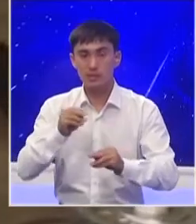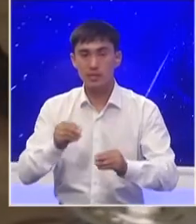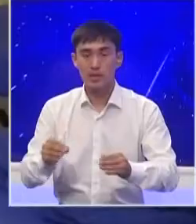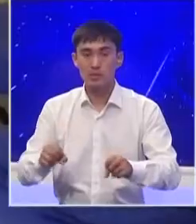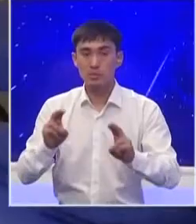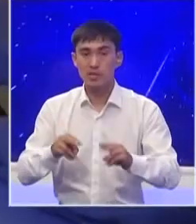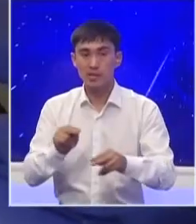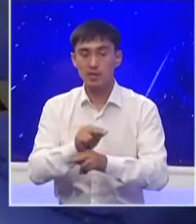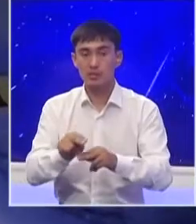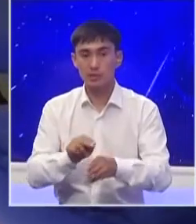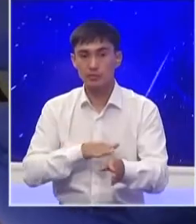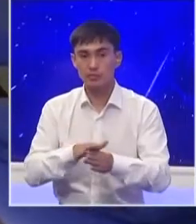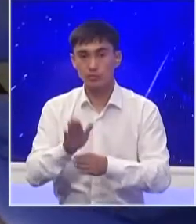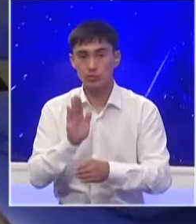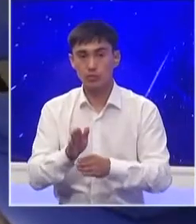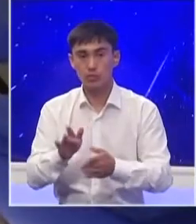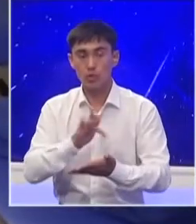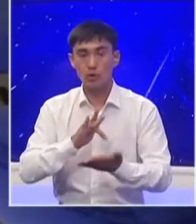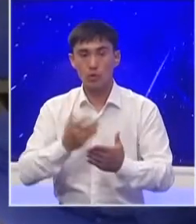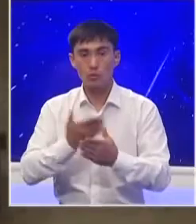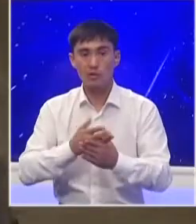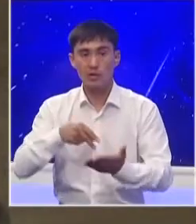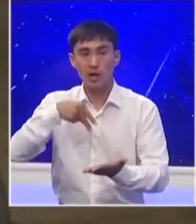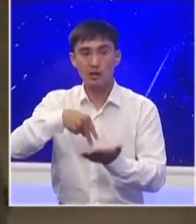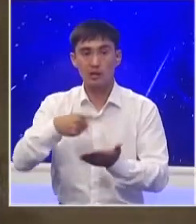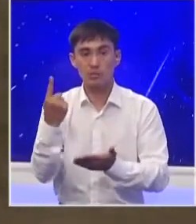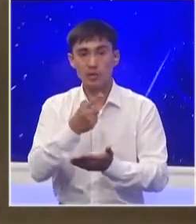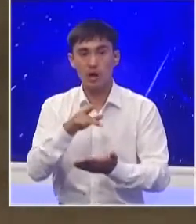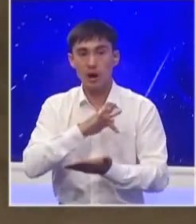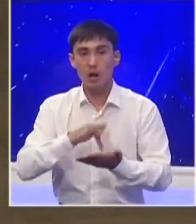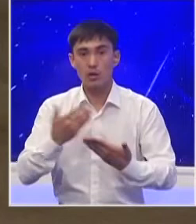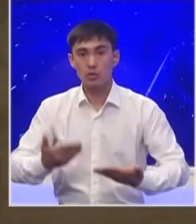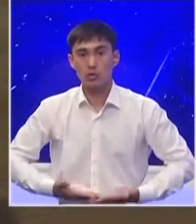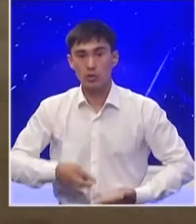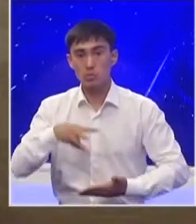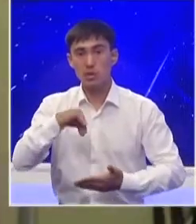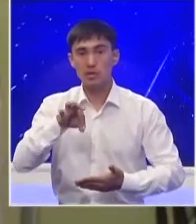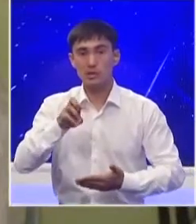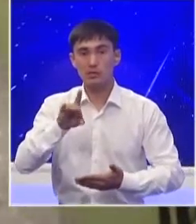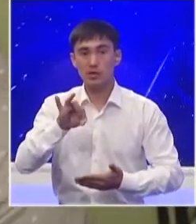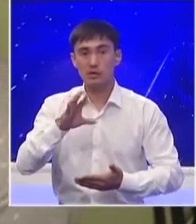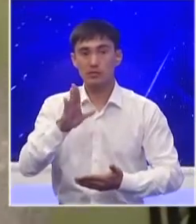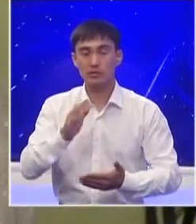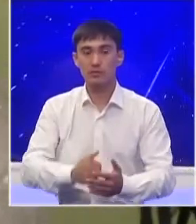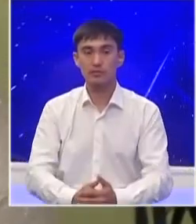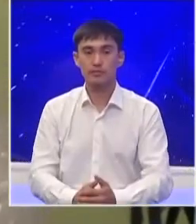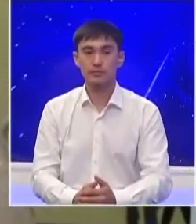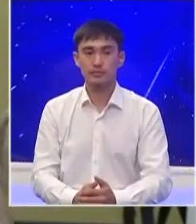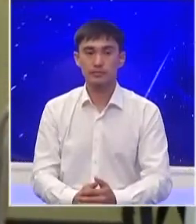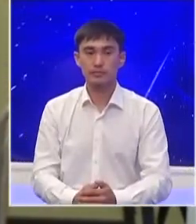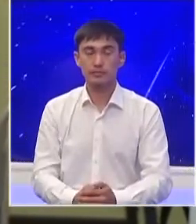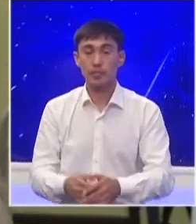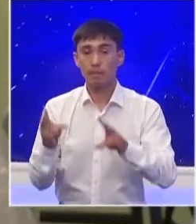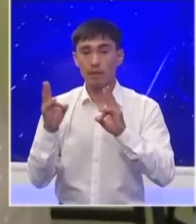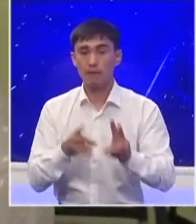тағайындайды. Жол апатынан кейін орталық көмегімен аяққа тұрғандардың бірі қала тұрғыны Мирас Сәдуақасов. Авариядан кейін